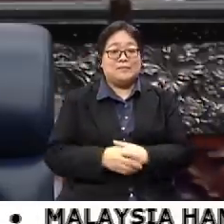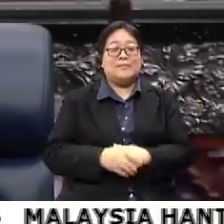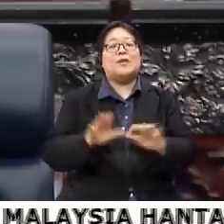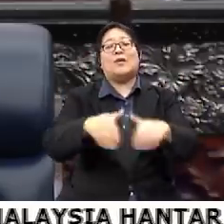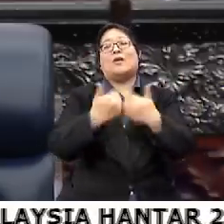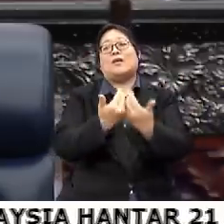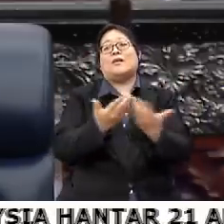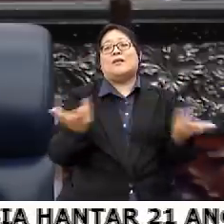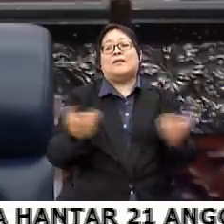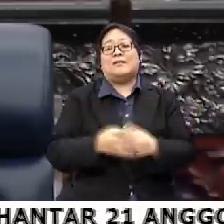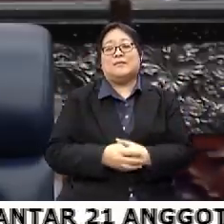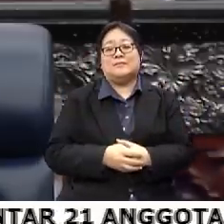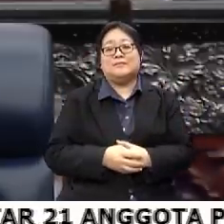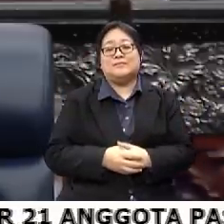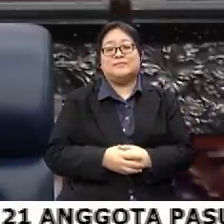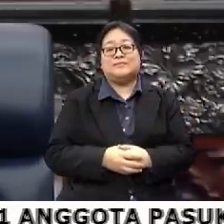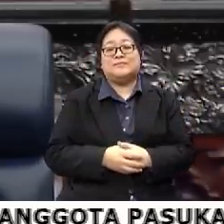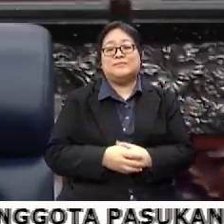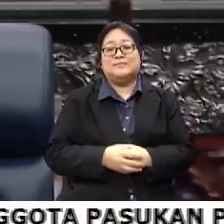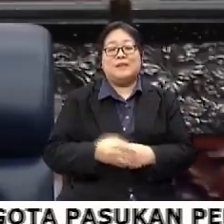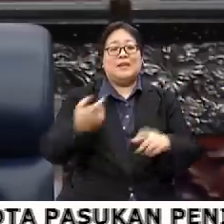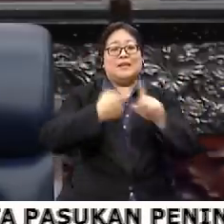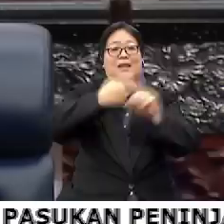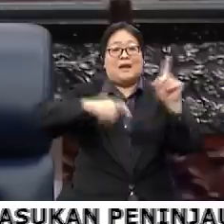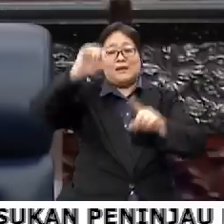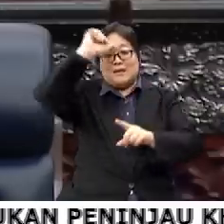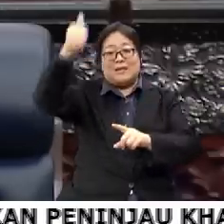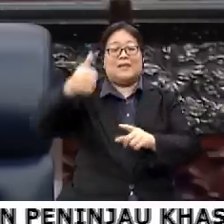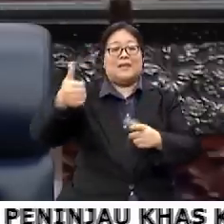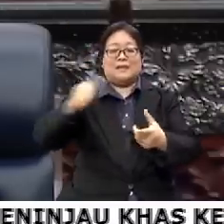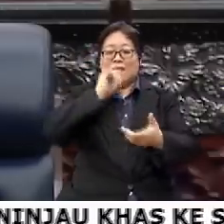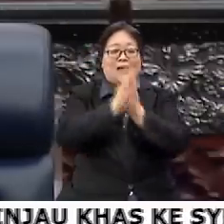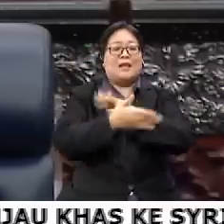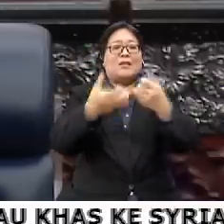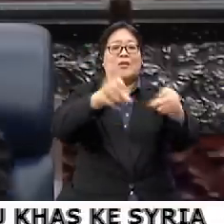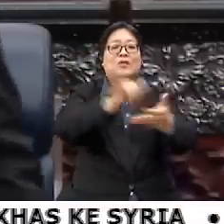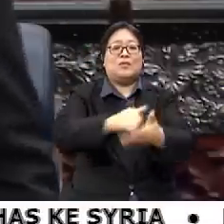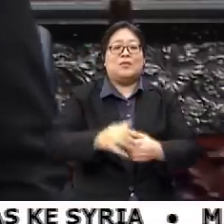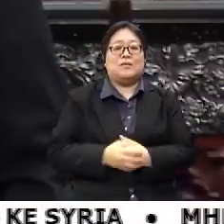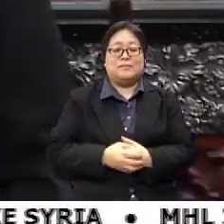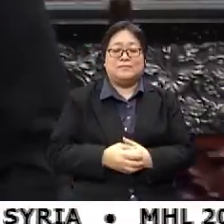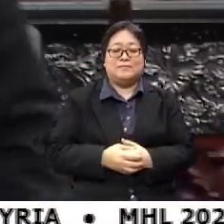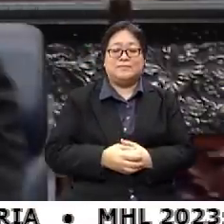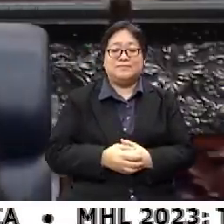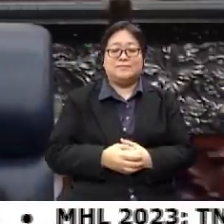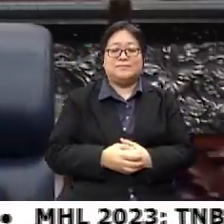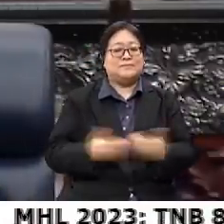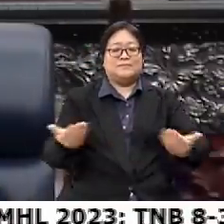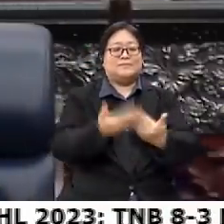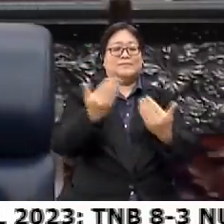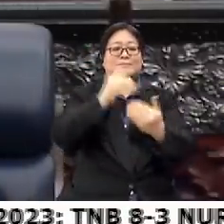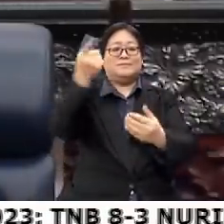Macam mana bawa telur daripada India yang cair tak jadi telur tu? Allah Allah. Mudah